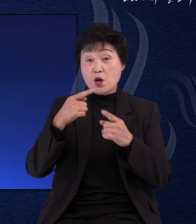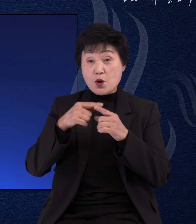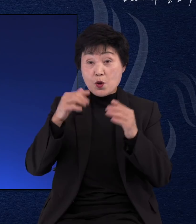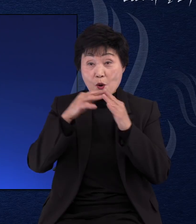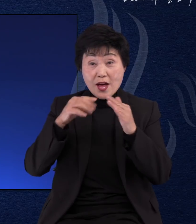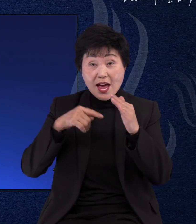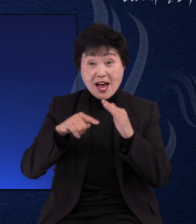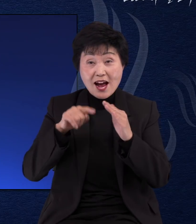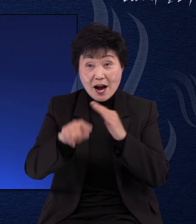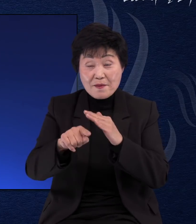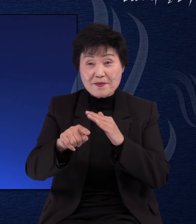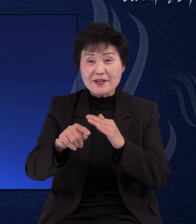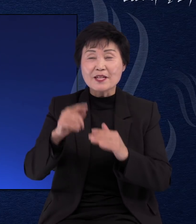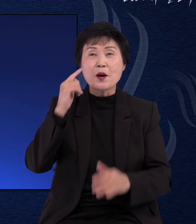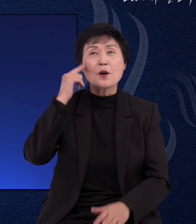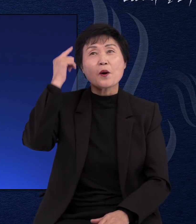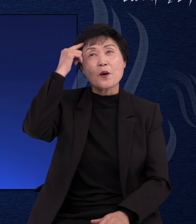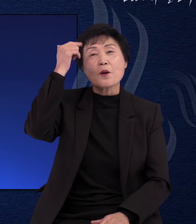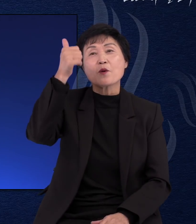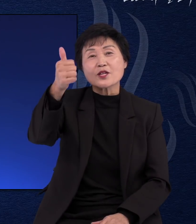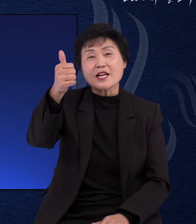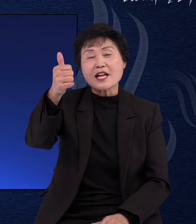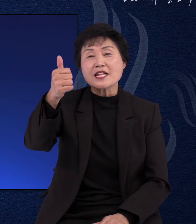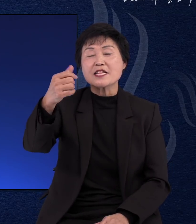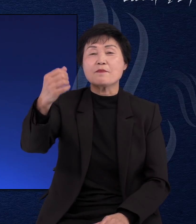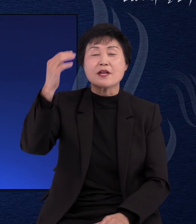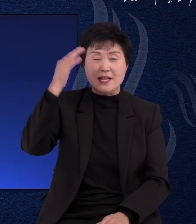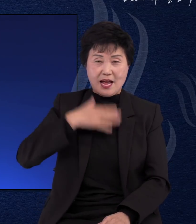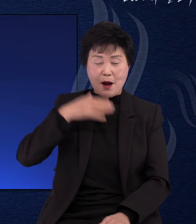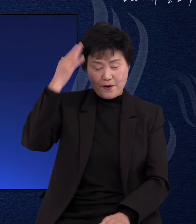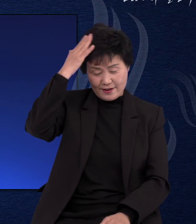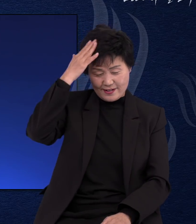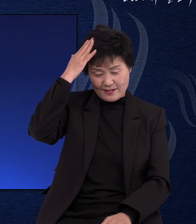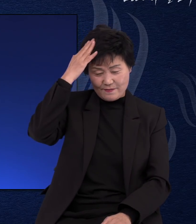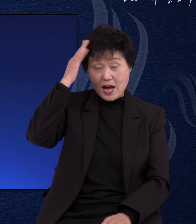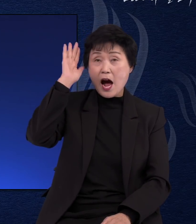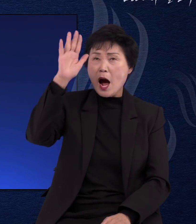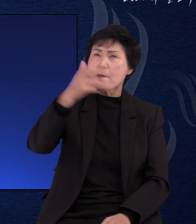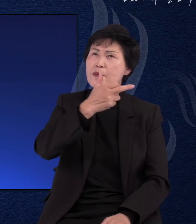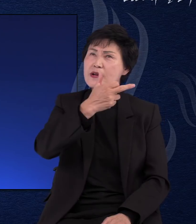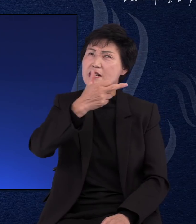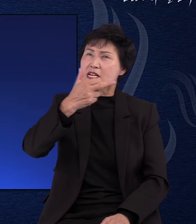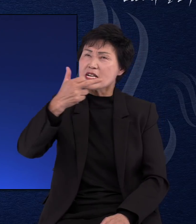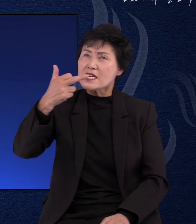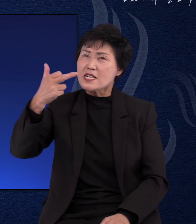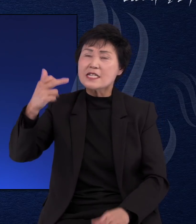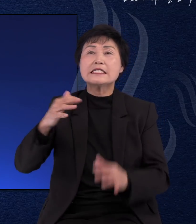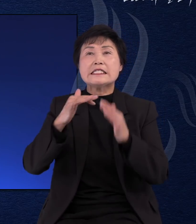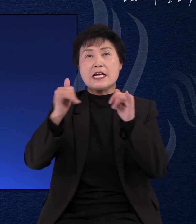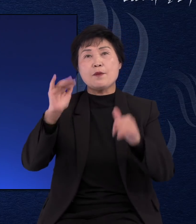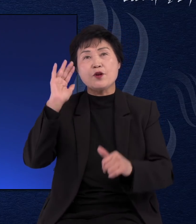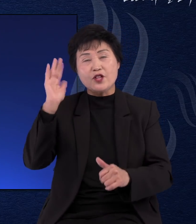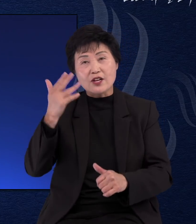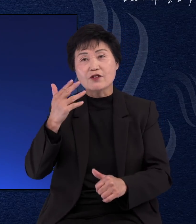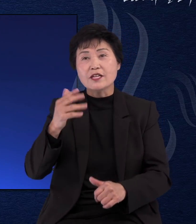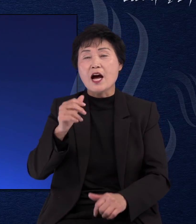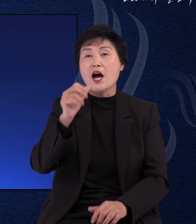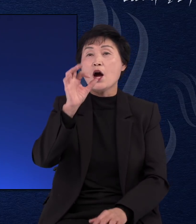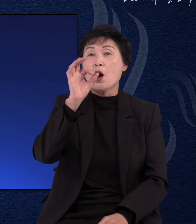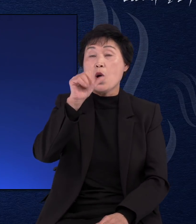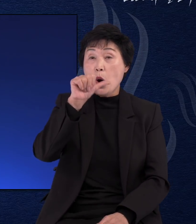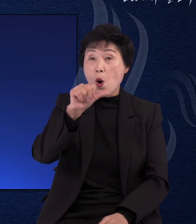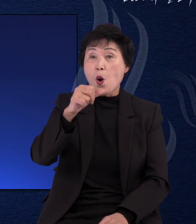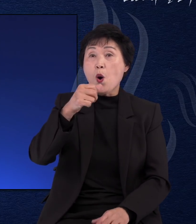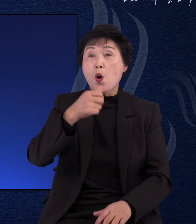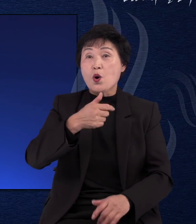머리를 쓰다듬으면서 병나간 너는 앞으로 큰 사람 될 기다. 너는 5대양 6대주를 다닐 거다. 5대양 6대주가 뭔지도 모르면서 그 말이